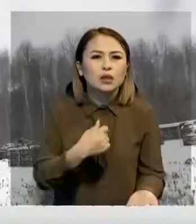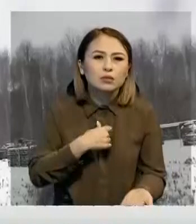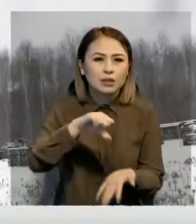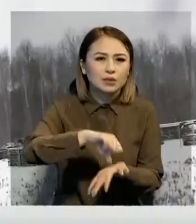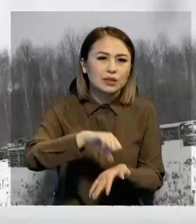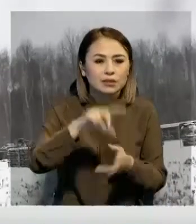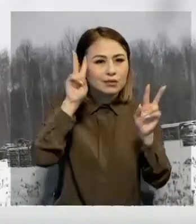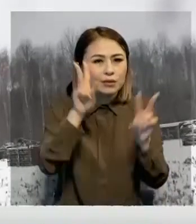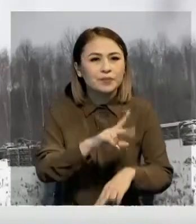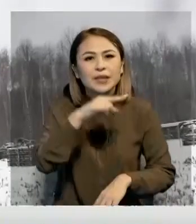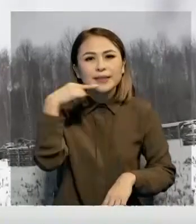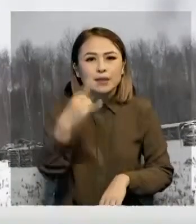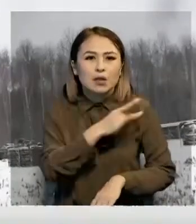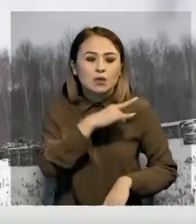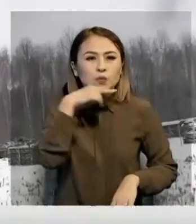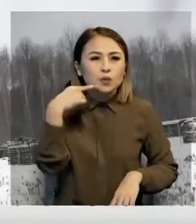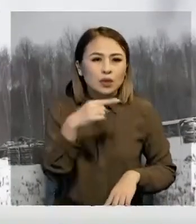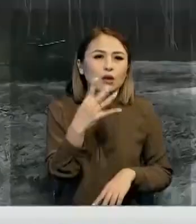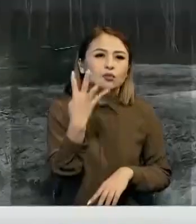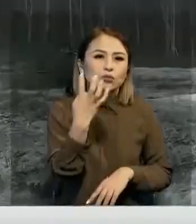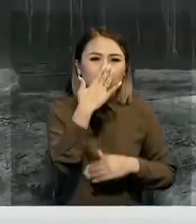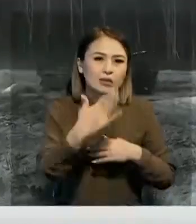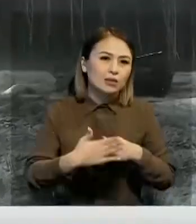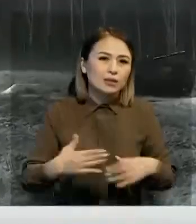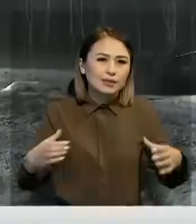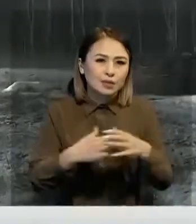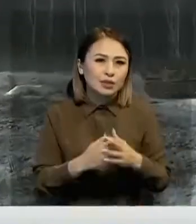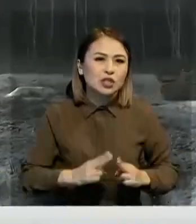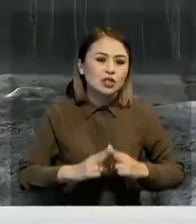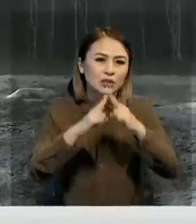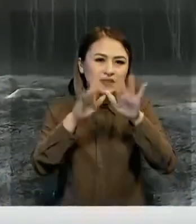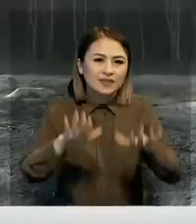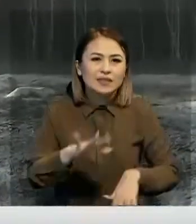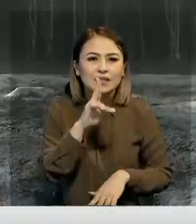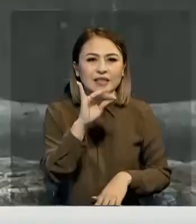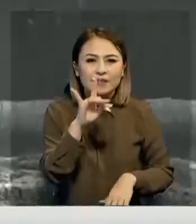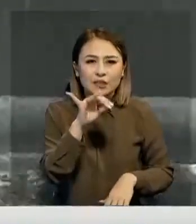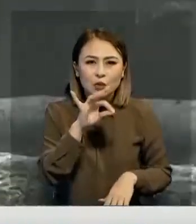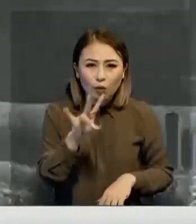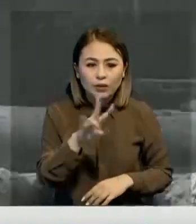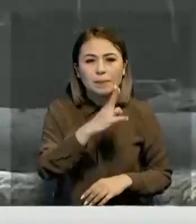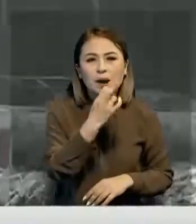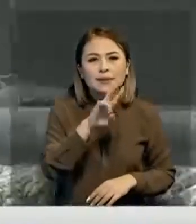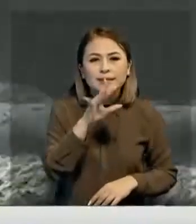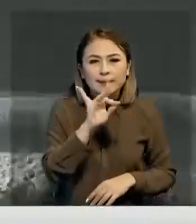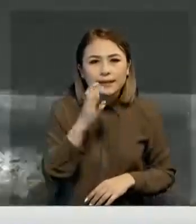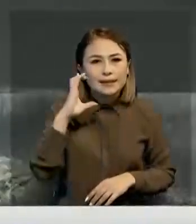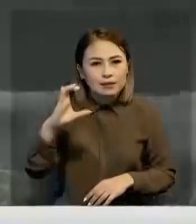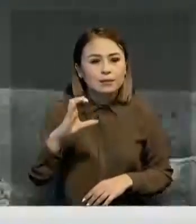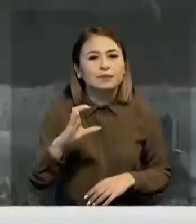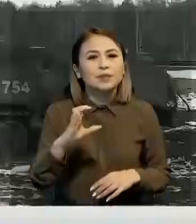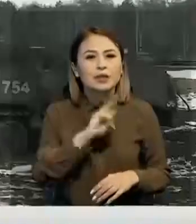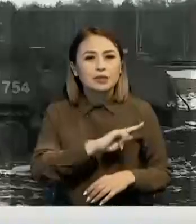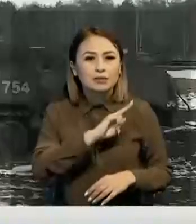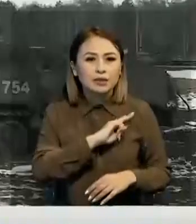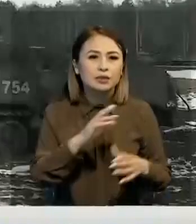сарбаз тартылғаны белгісіз. Ресей Беларуське С-400 зениттік зымыран кешенінің дивизиондарын, Панцир-С зениттік зымыран